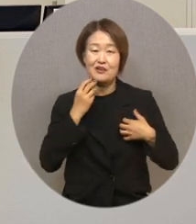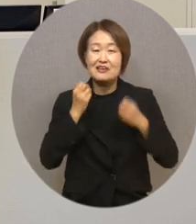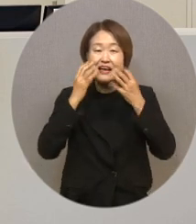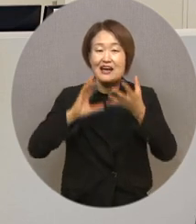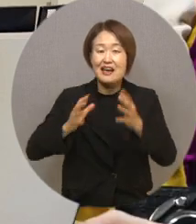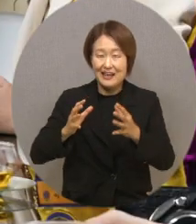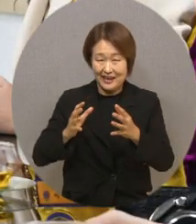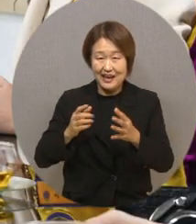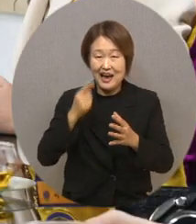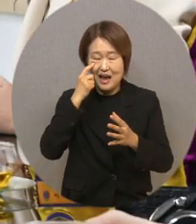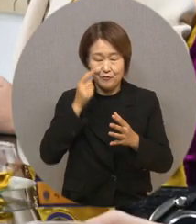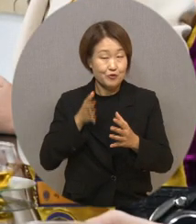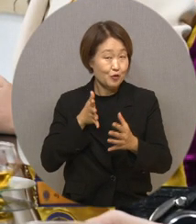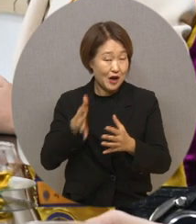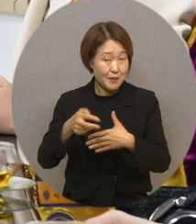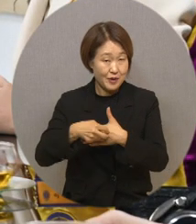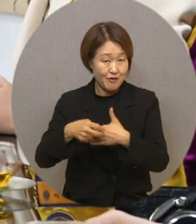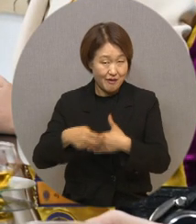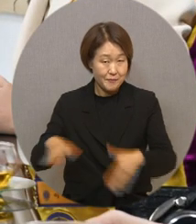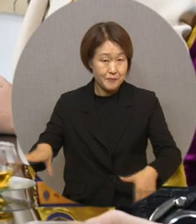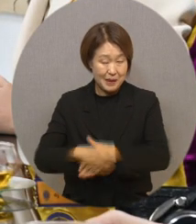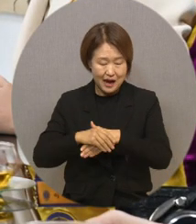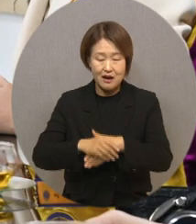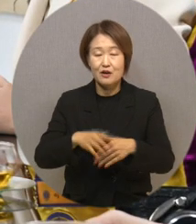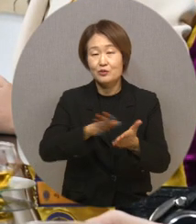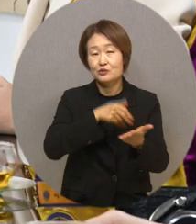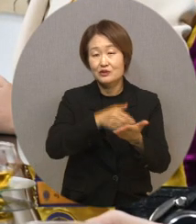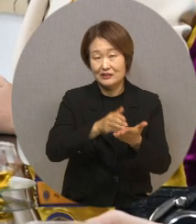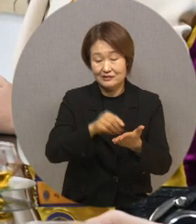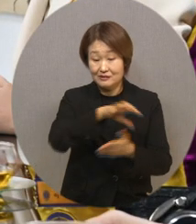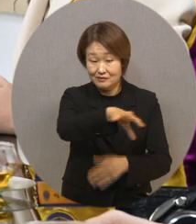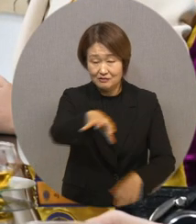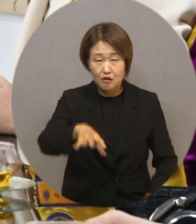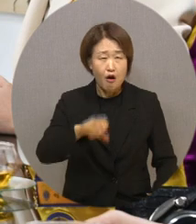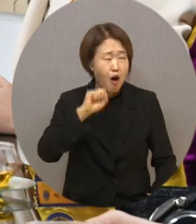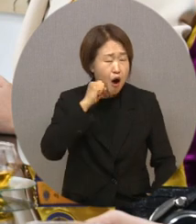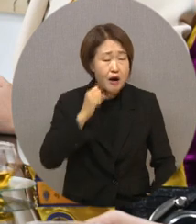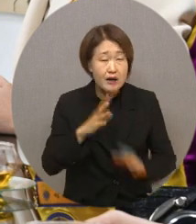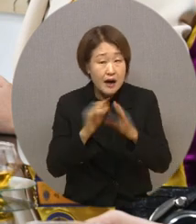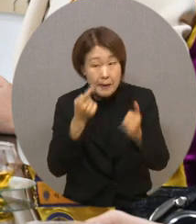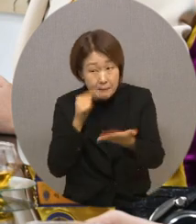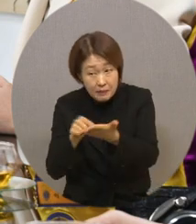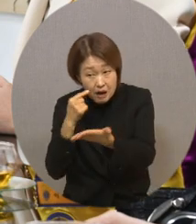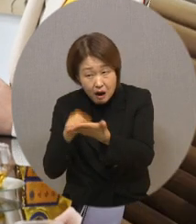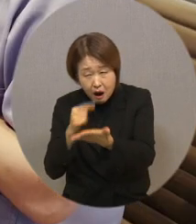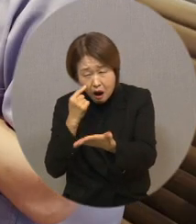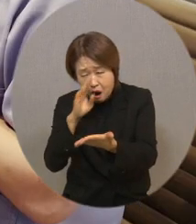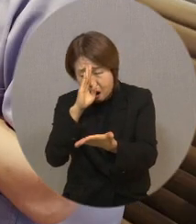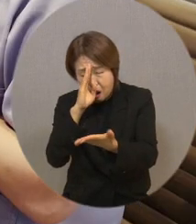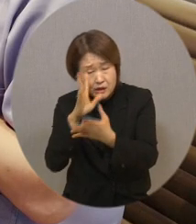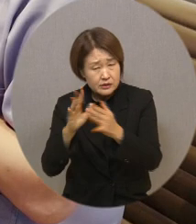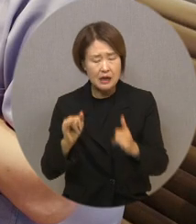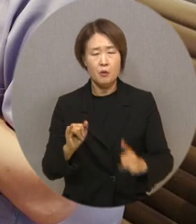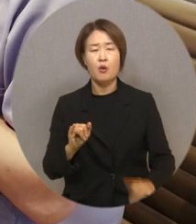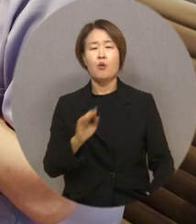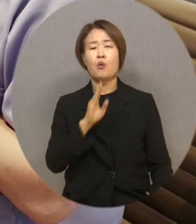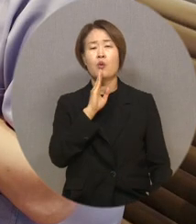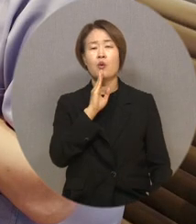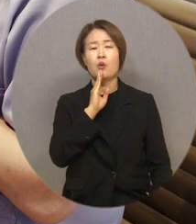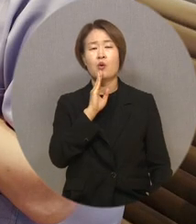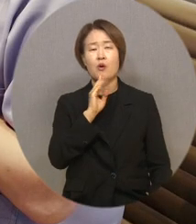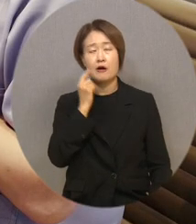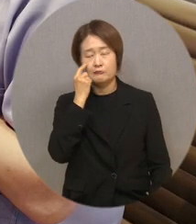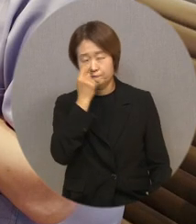업무 협약을 통해 동두천시와 함께 사각지대 시민을 찾아 안과 질환이 있는 위기 시민들에게는